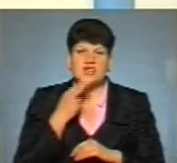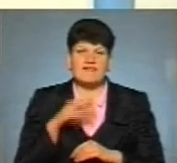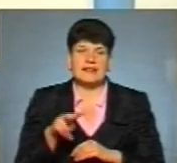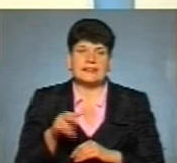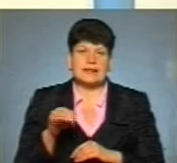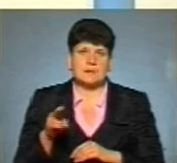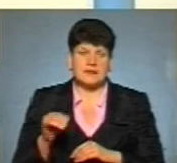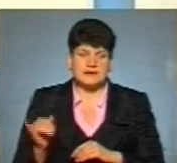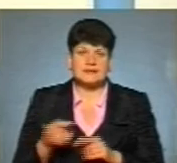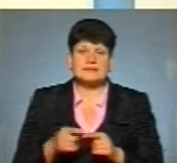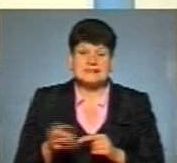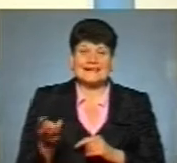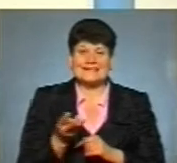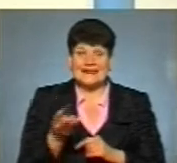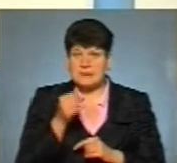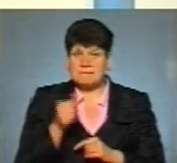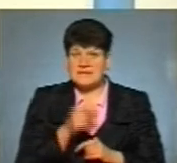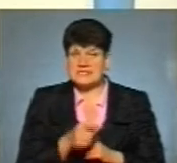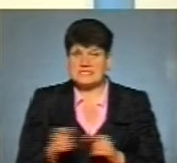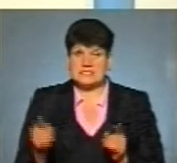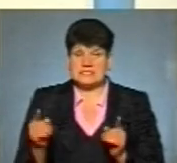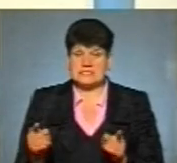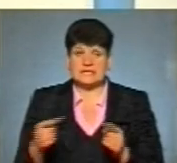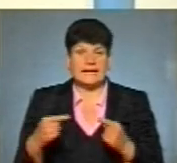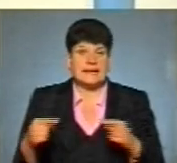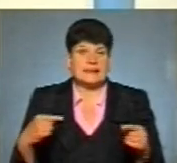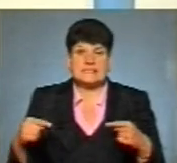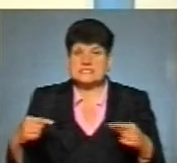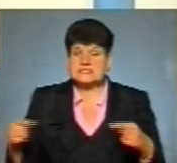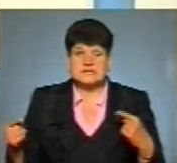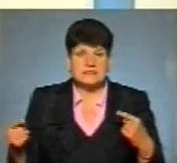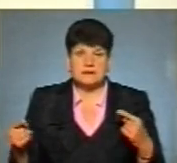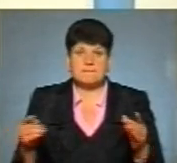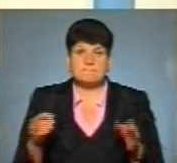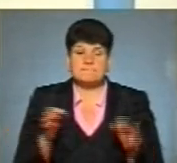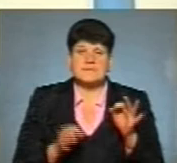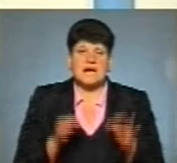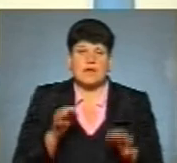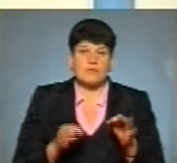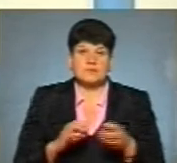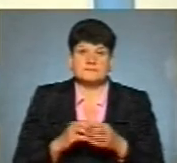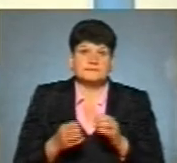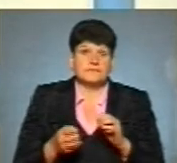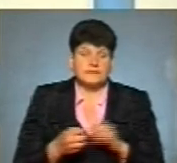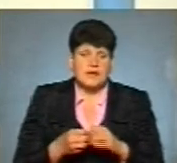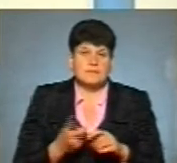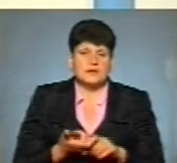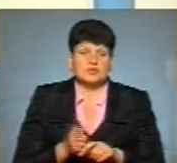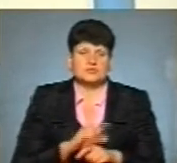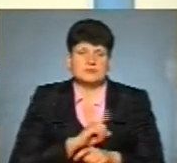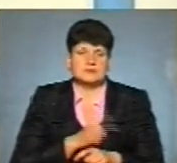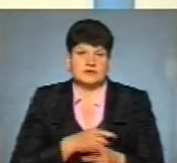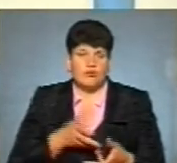липень. Будемо казати, у тих 3 місяці, де різні природні катаклізми впливають суттєво і